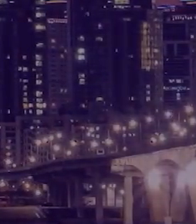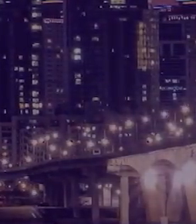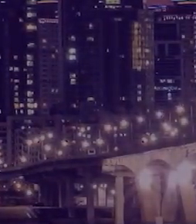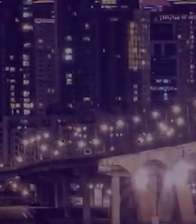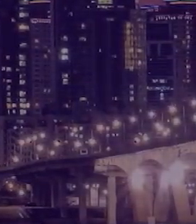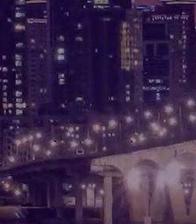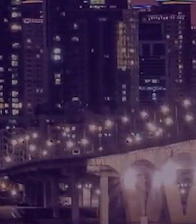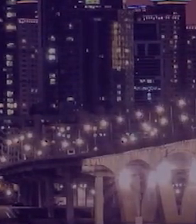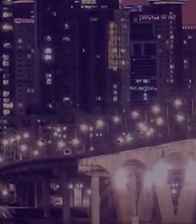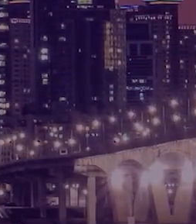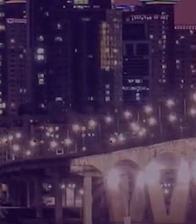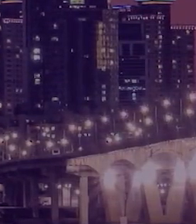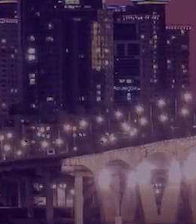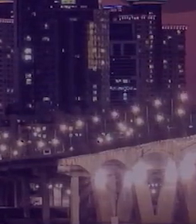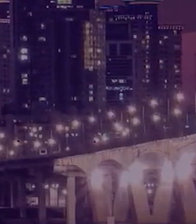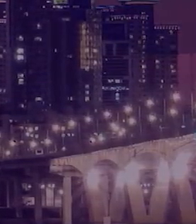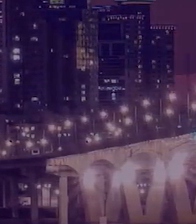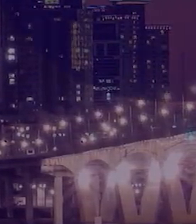밝혔습니다